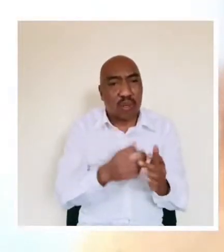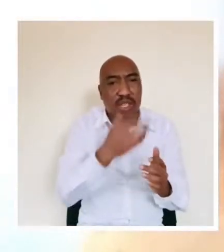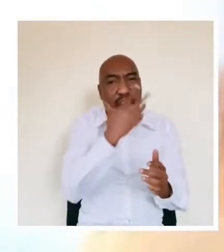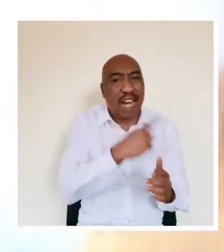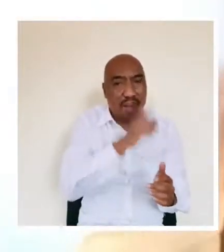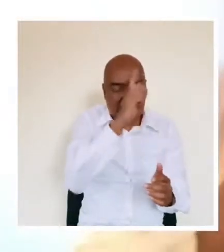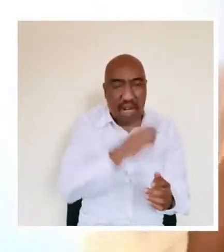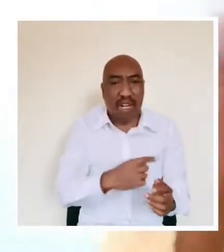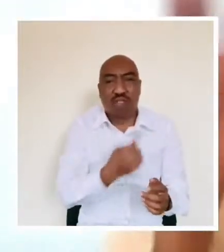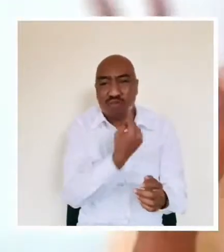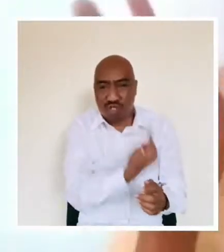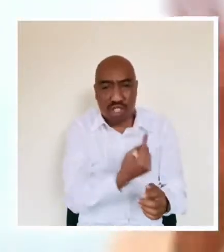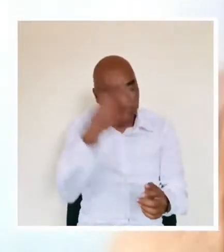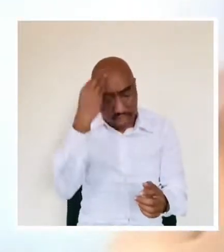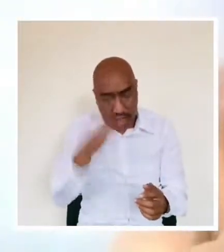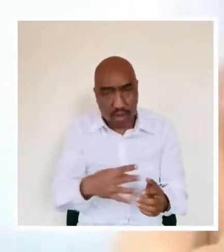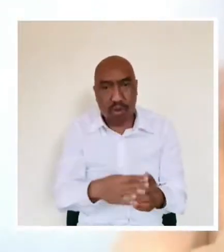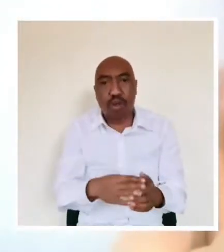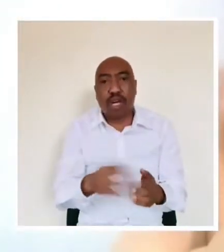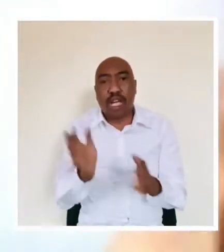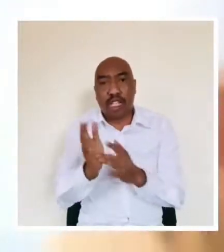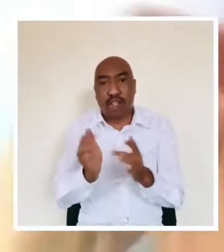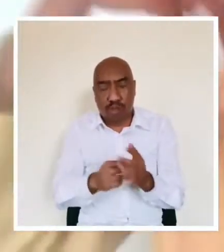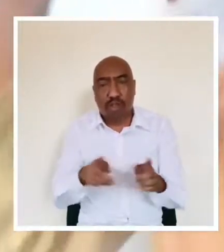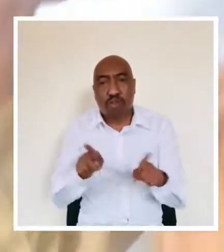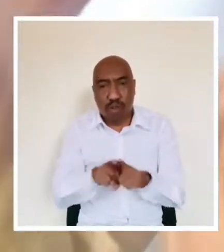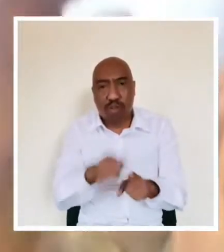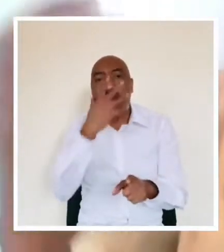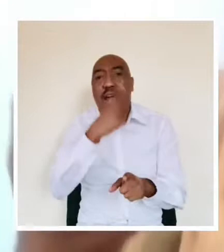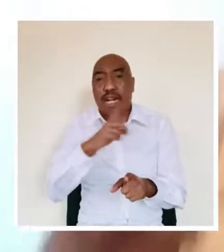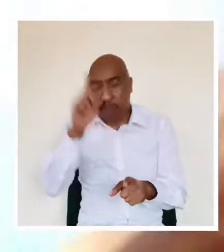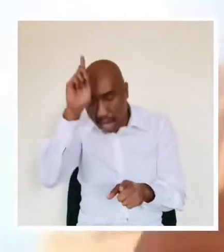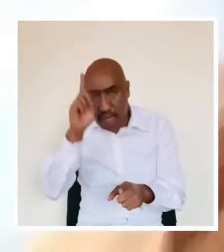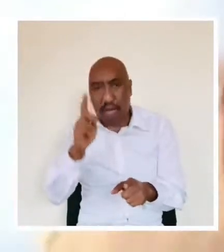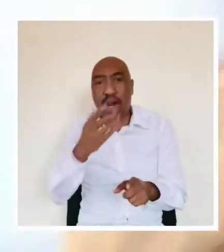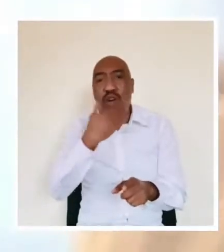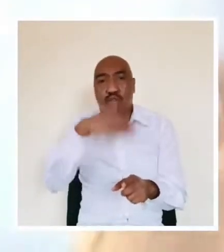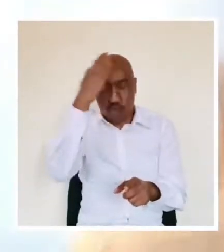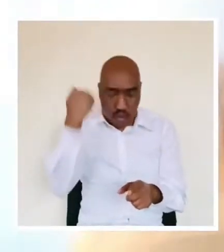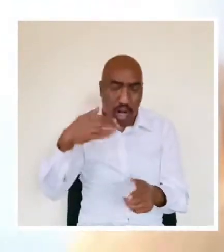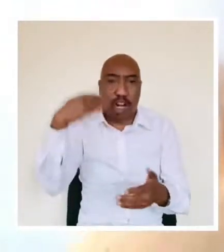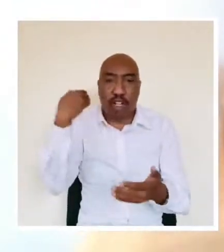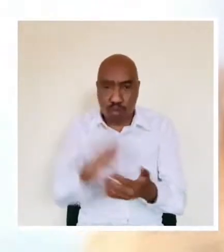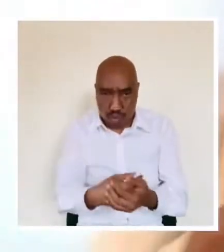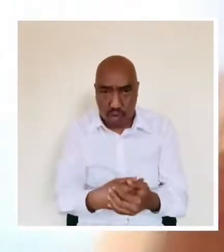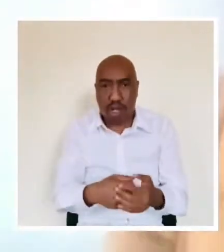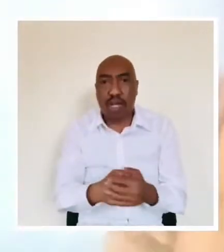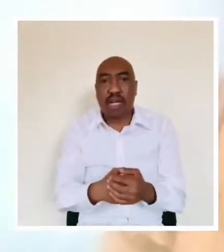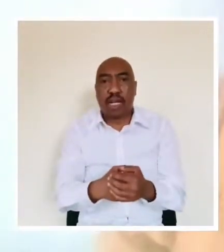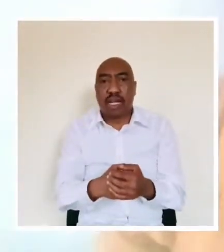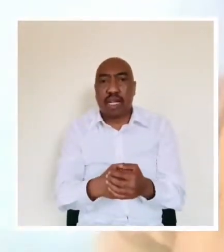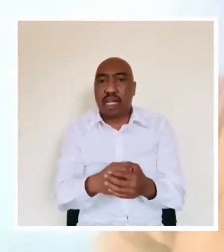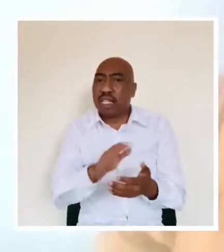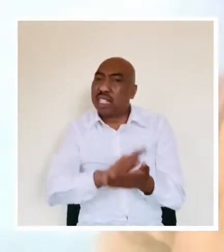et homme. Pas en partie homme et en partie Dieu, mais entièrement Dieu et entièrement homme.